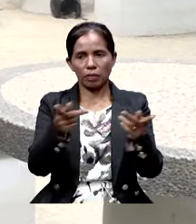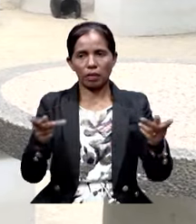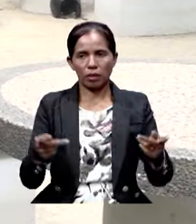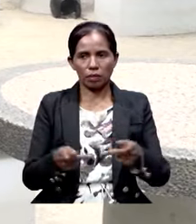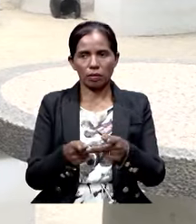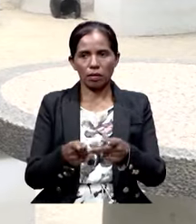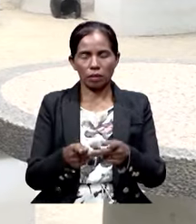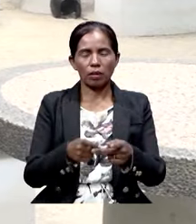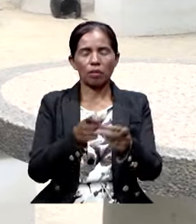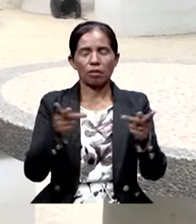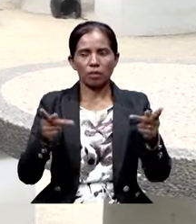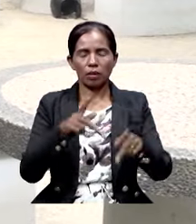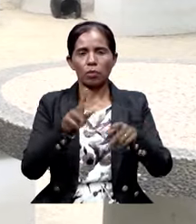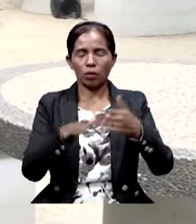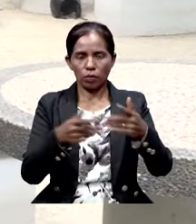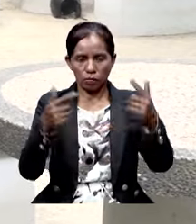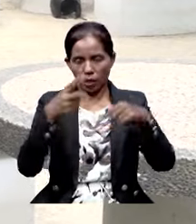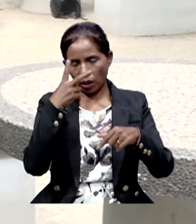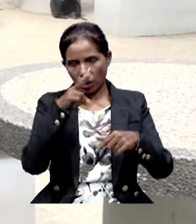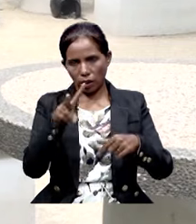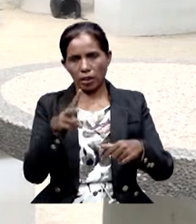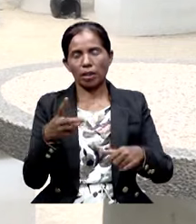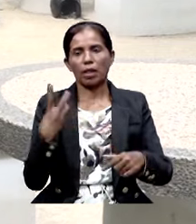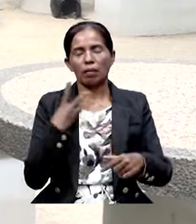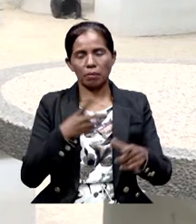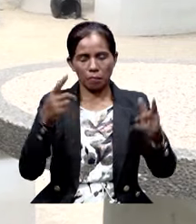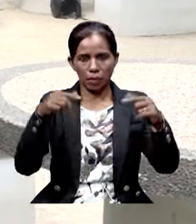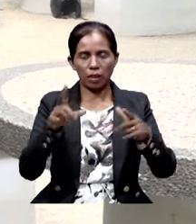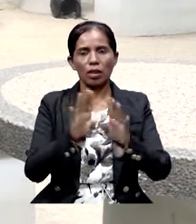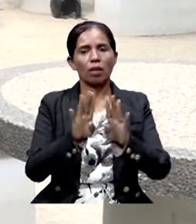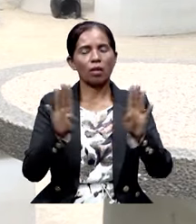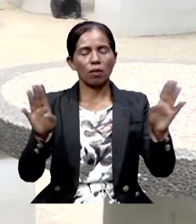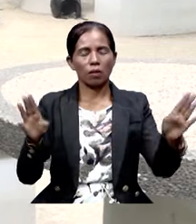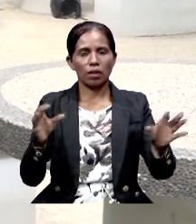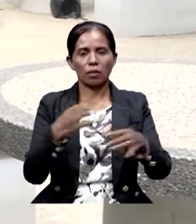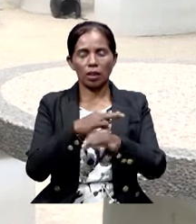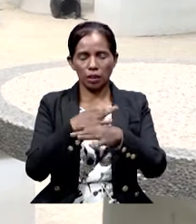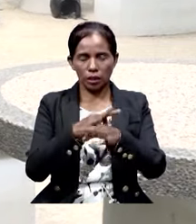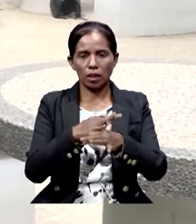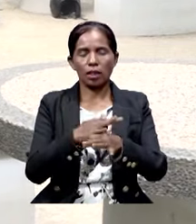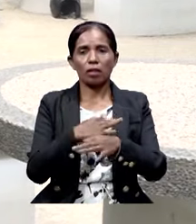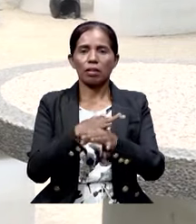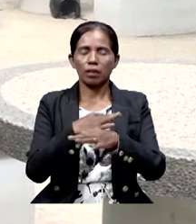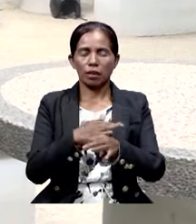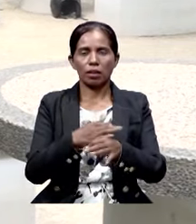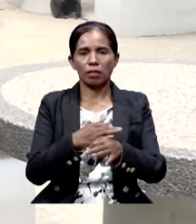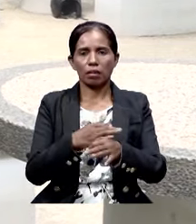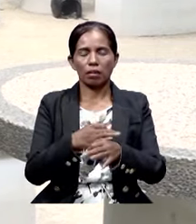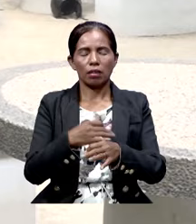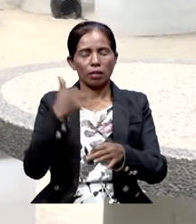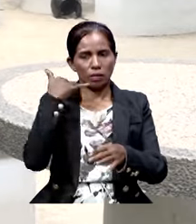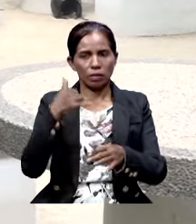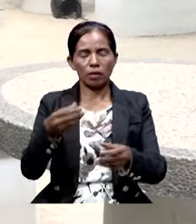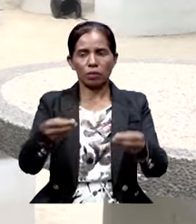nebe sentru ba iha ema hutu mai entau ami mai iha ne mani hori loke idu pois iha nemos bele fo susta talwadi ba